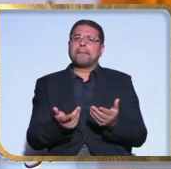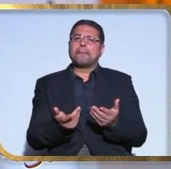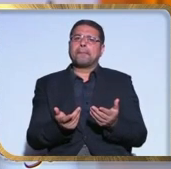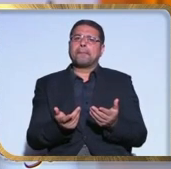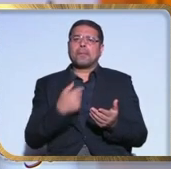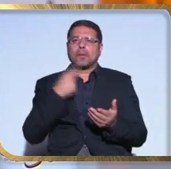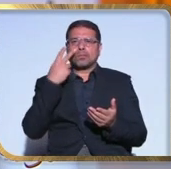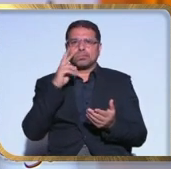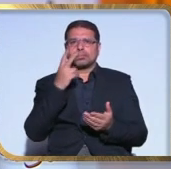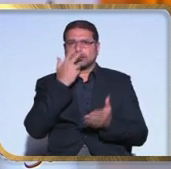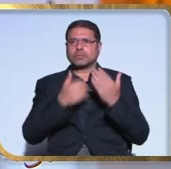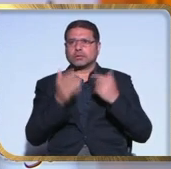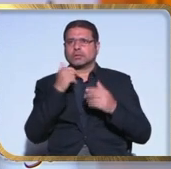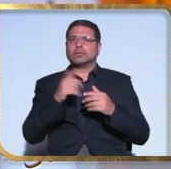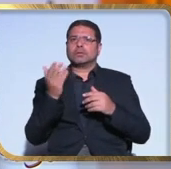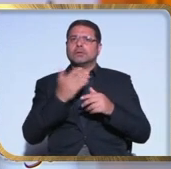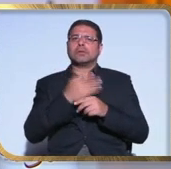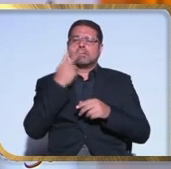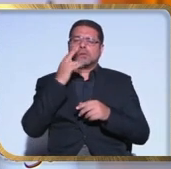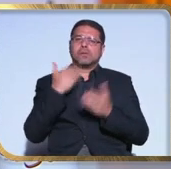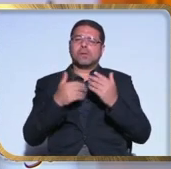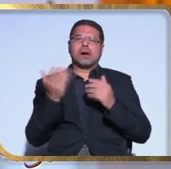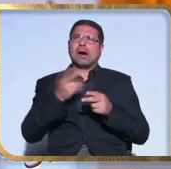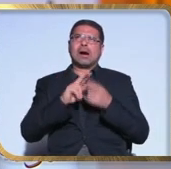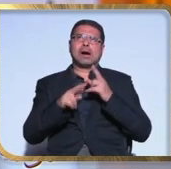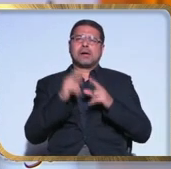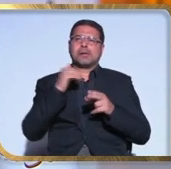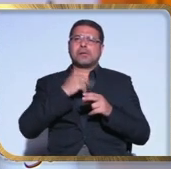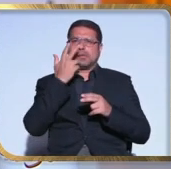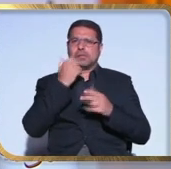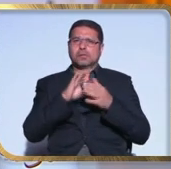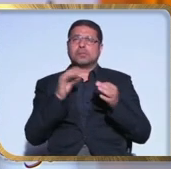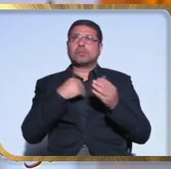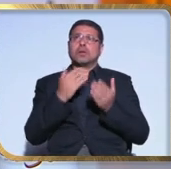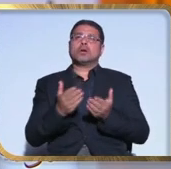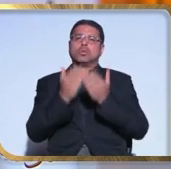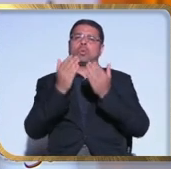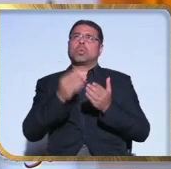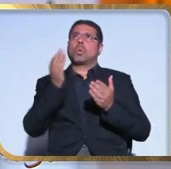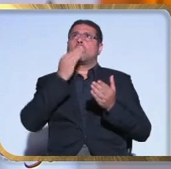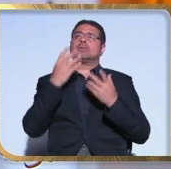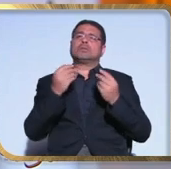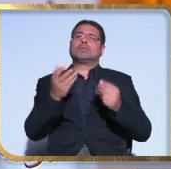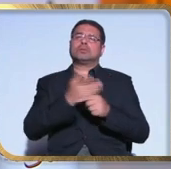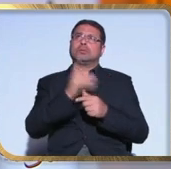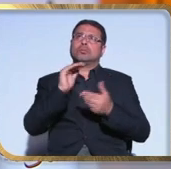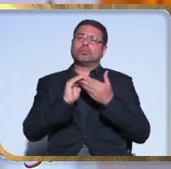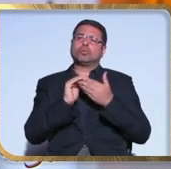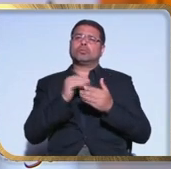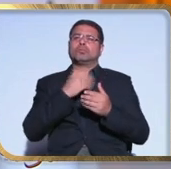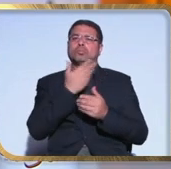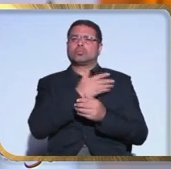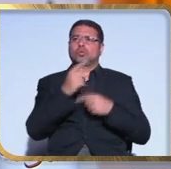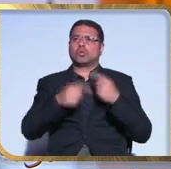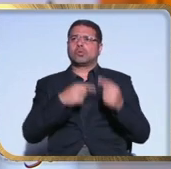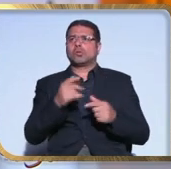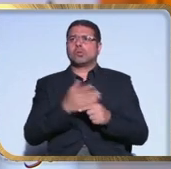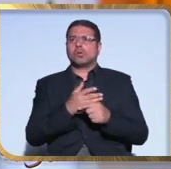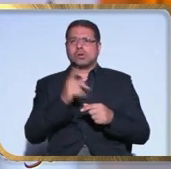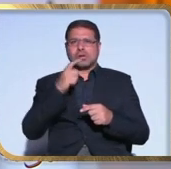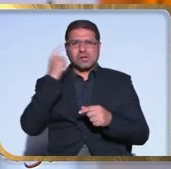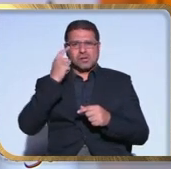قديمه تمام حاجه حصلت ايا كان الموقف بس انا بقعد ادعي ربنا كتير جدا جدا في كل الاوقات يعني لما